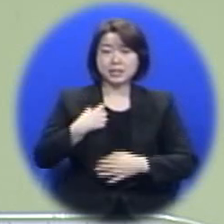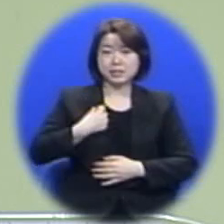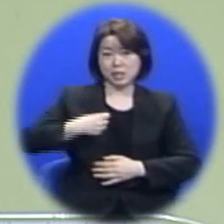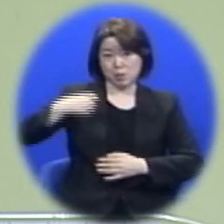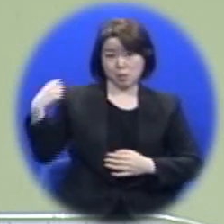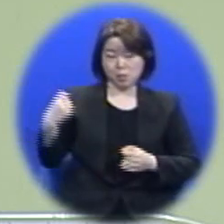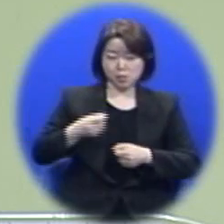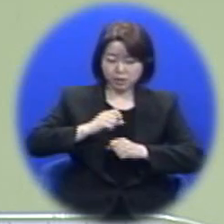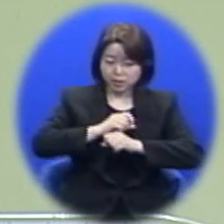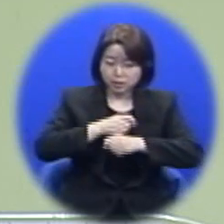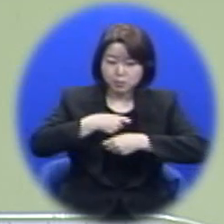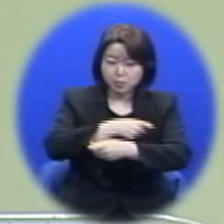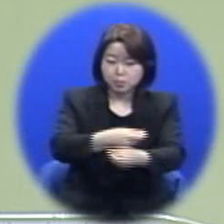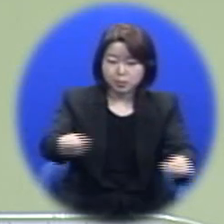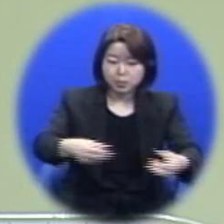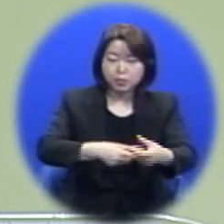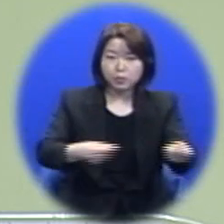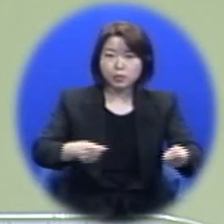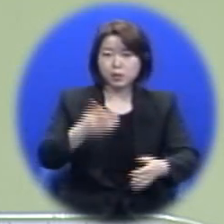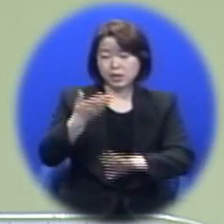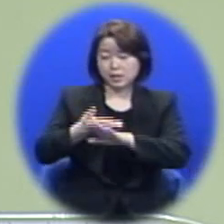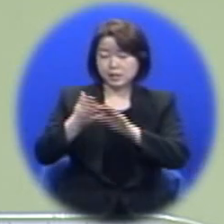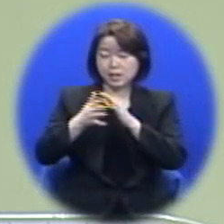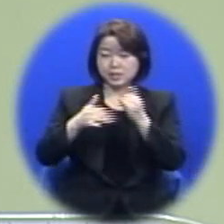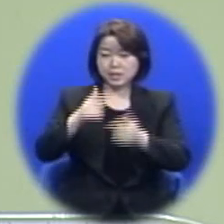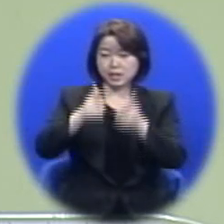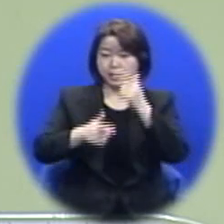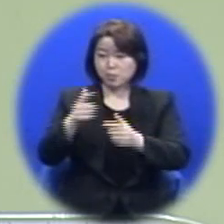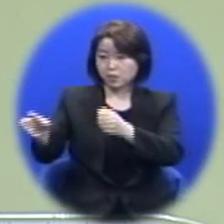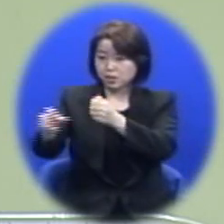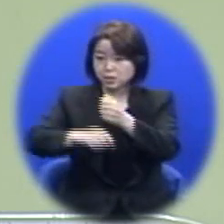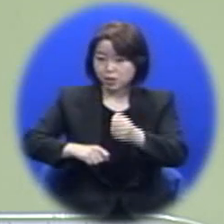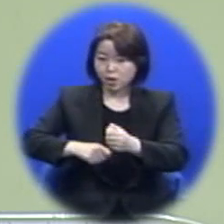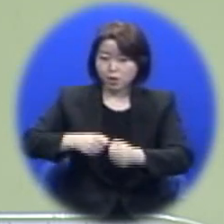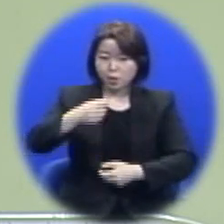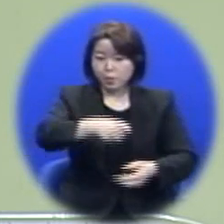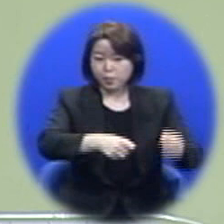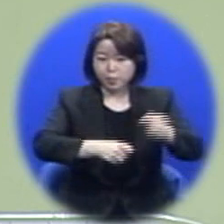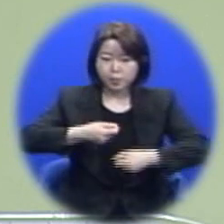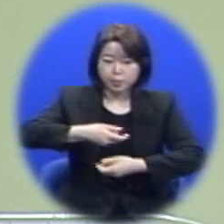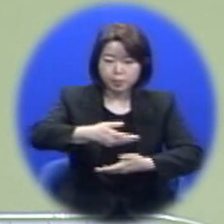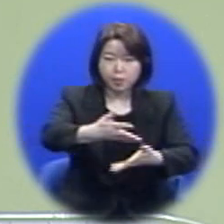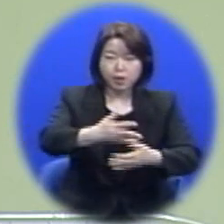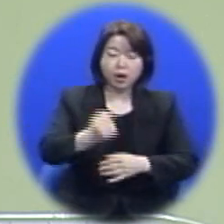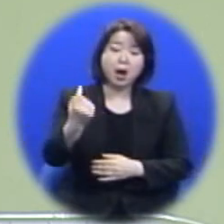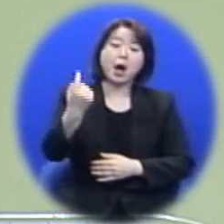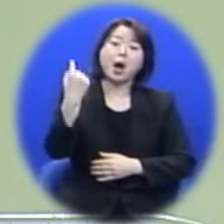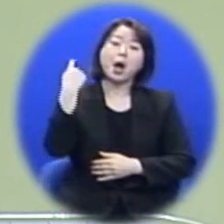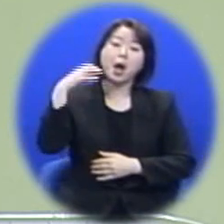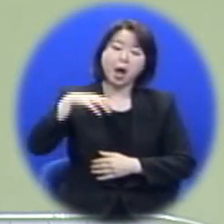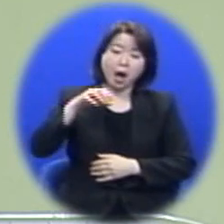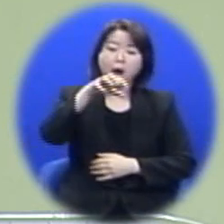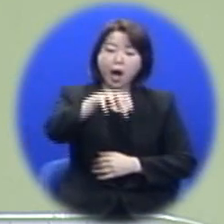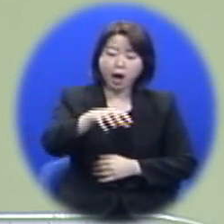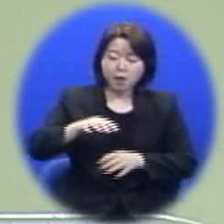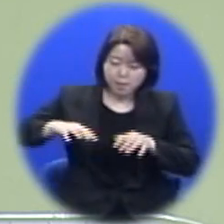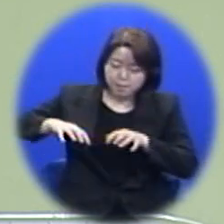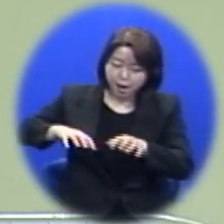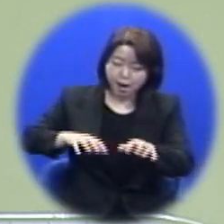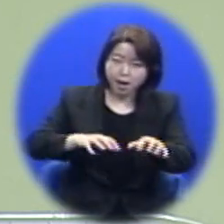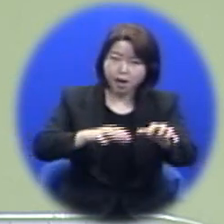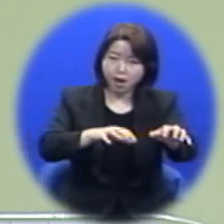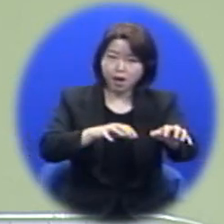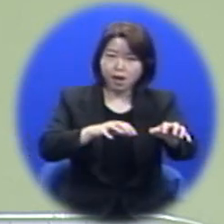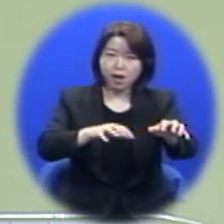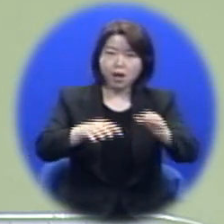다른 일들은 나뭇가지를 베어 길에 펴고 앞에서 가고 뒤에서 따르는 무리가 소리 높여 일에 대해 허 샀나